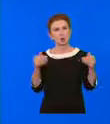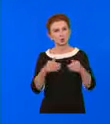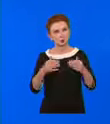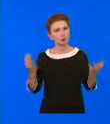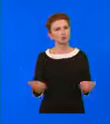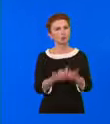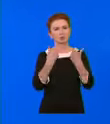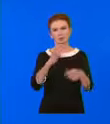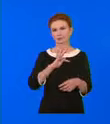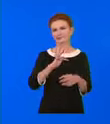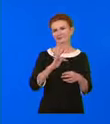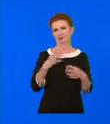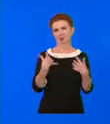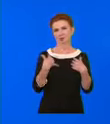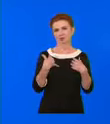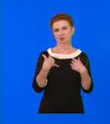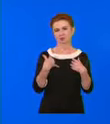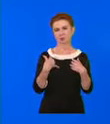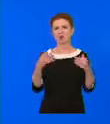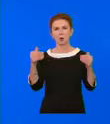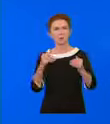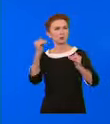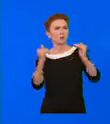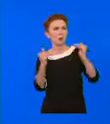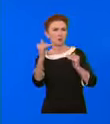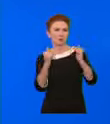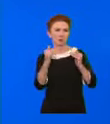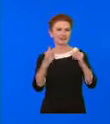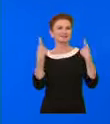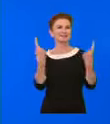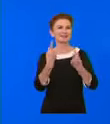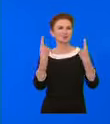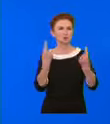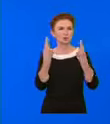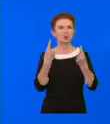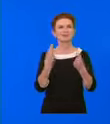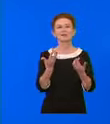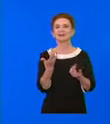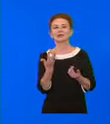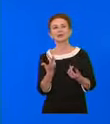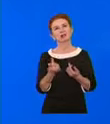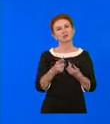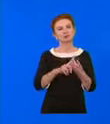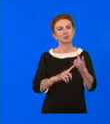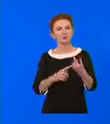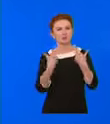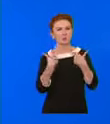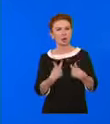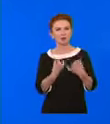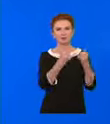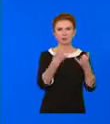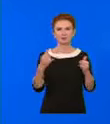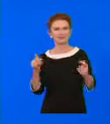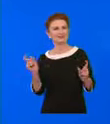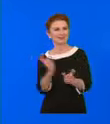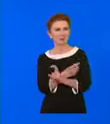również swoje życie. Wystarczy porównać naszą sytuację, liczby zakażeń do osób, które są zakażone w innych